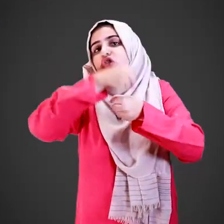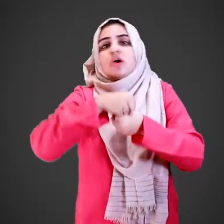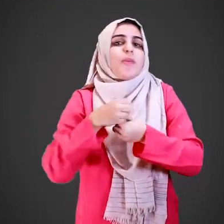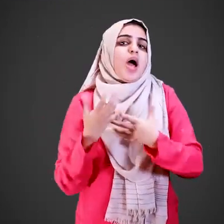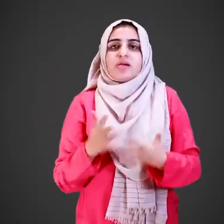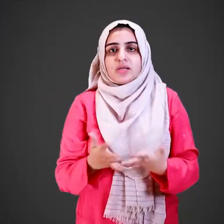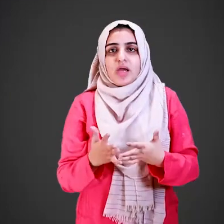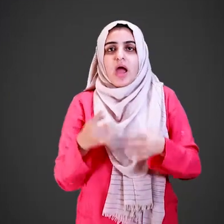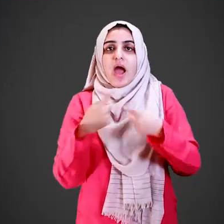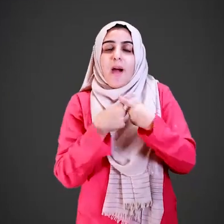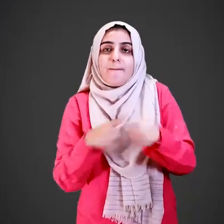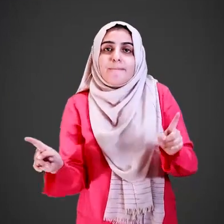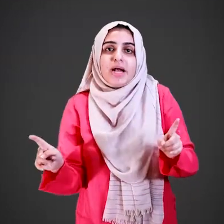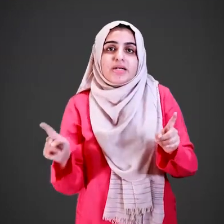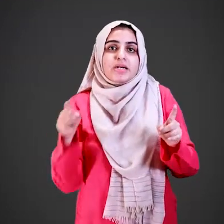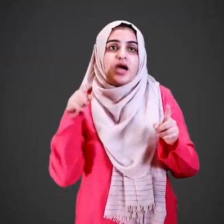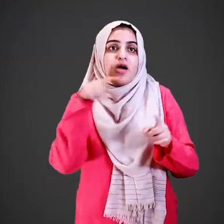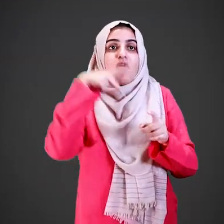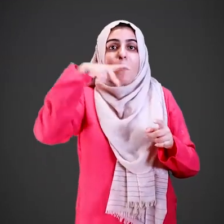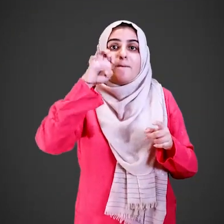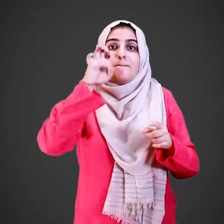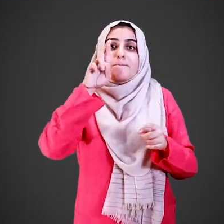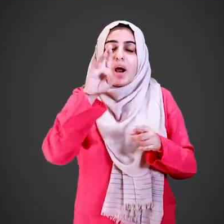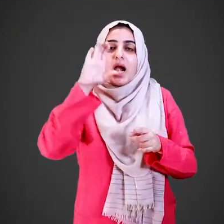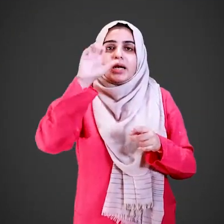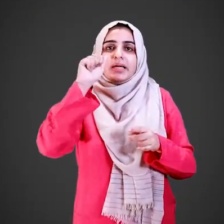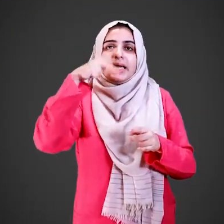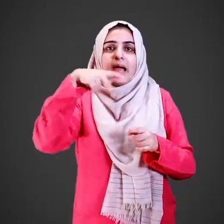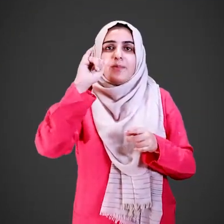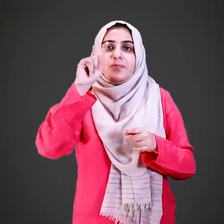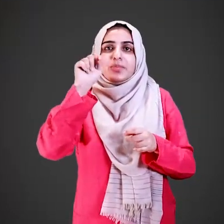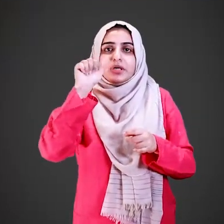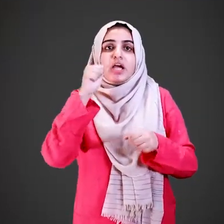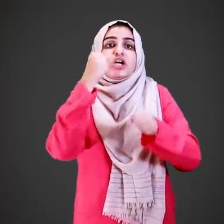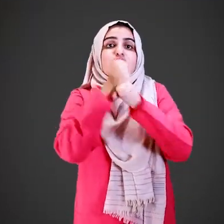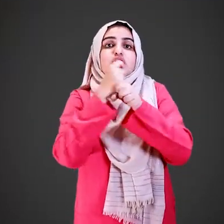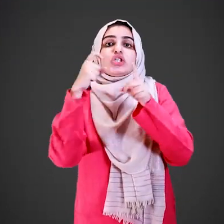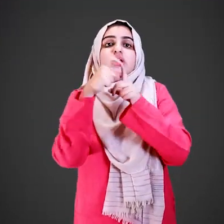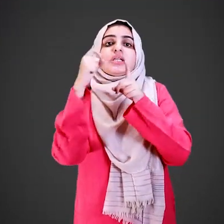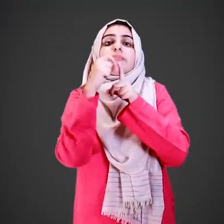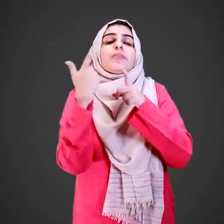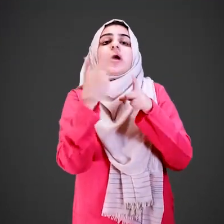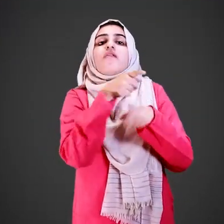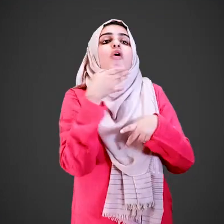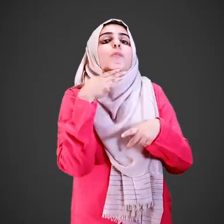की, ये 2,45,000 का जो फिगर बता रहे हैं ना, ये सब समेट के वो अपनी तरफ ले जाते